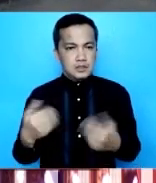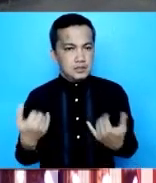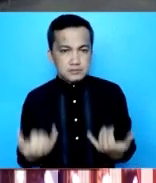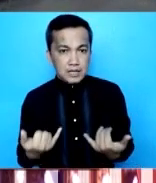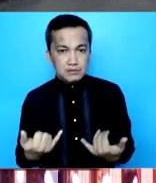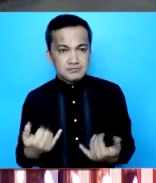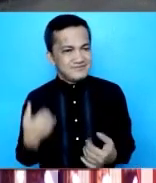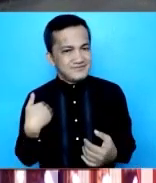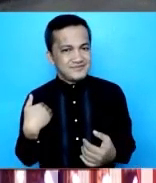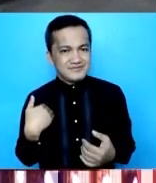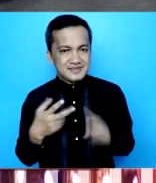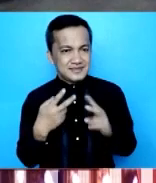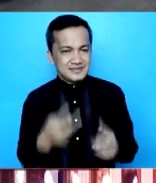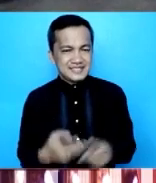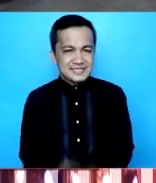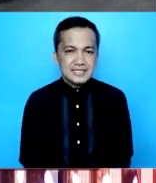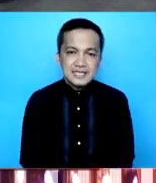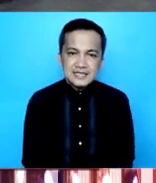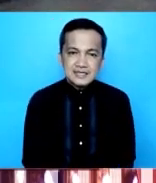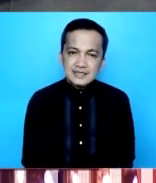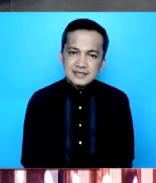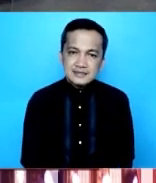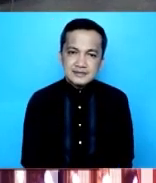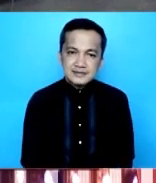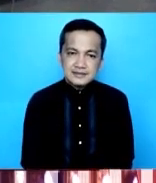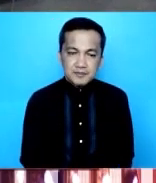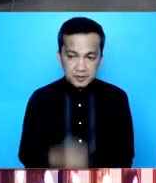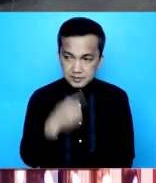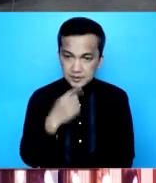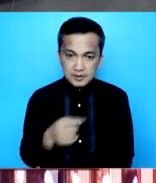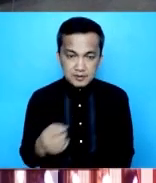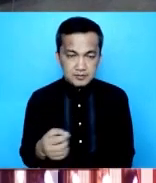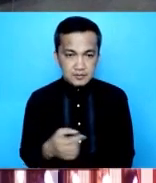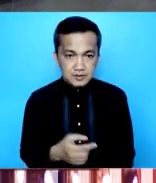mga parameters na yon para magsabi na